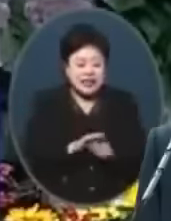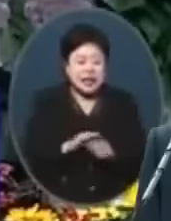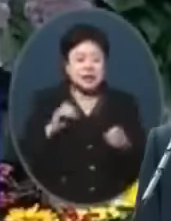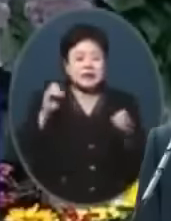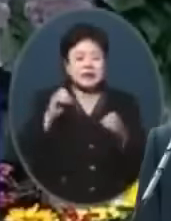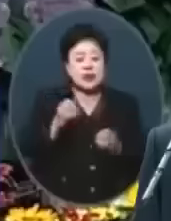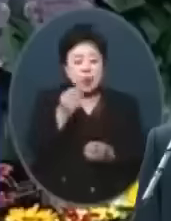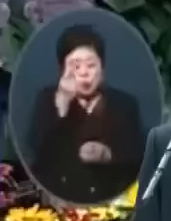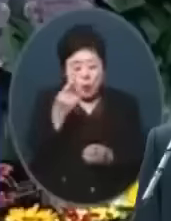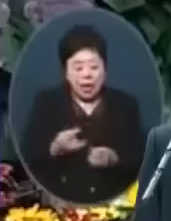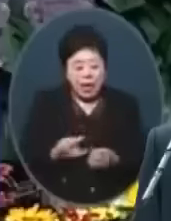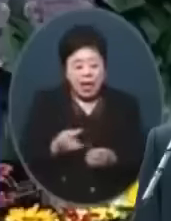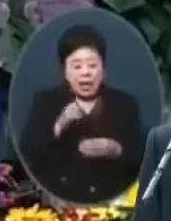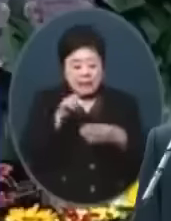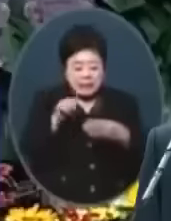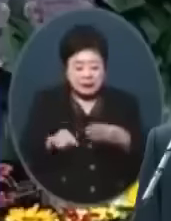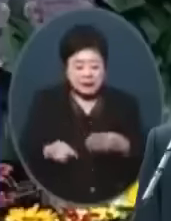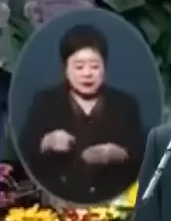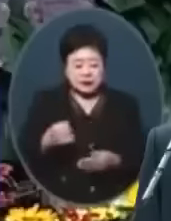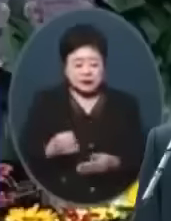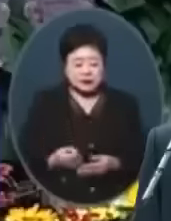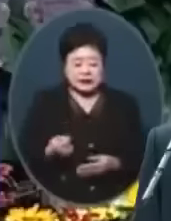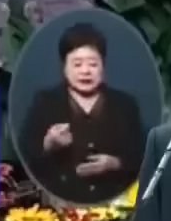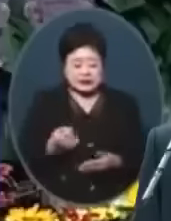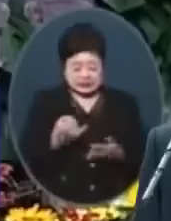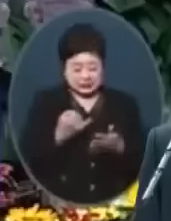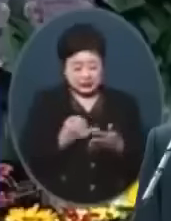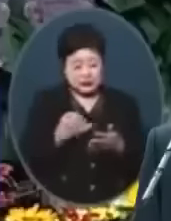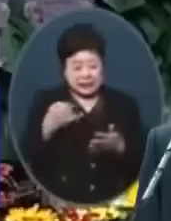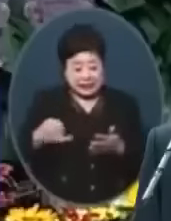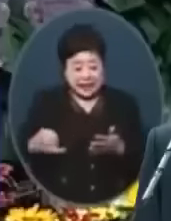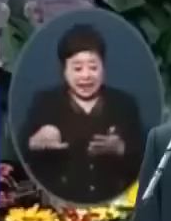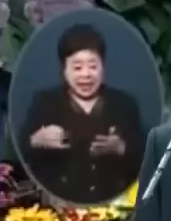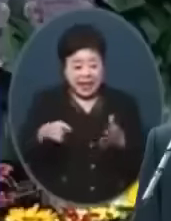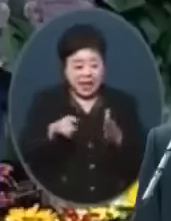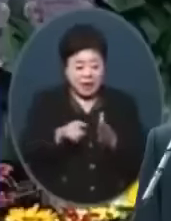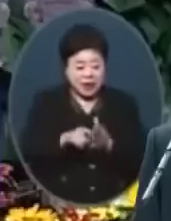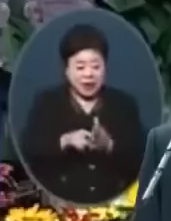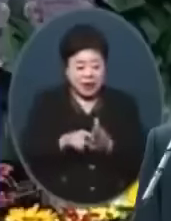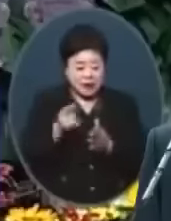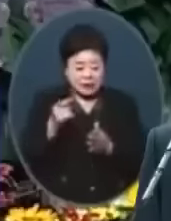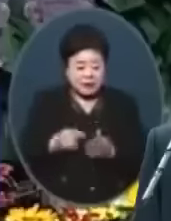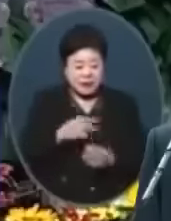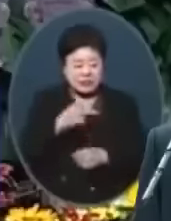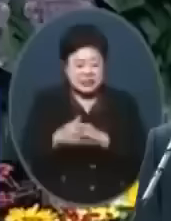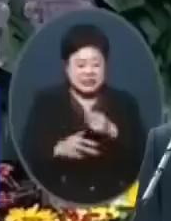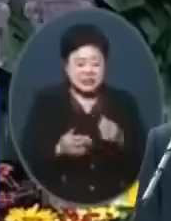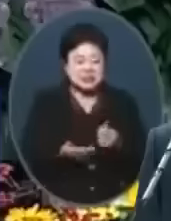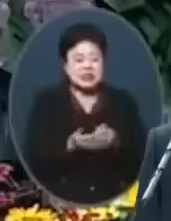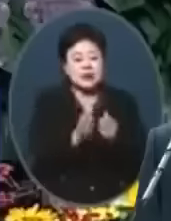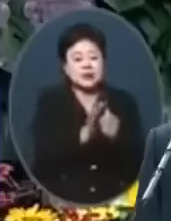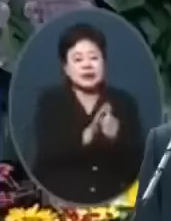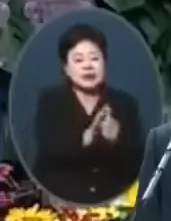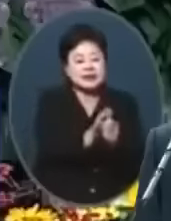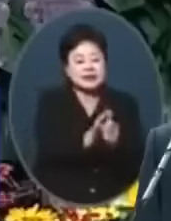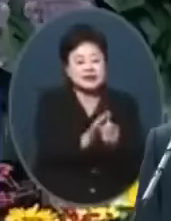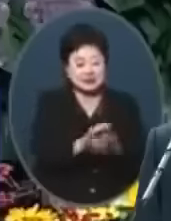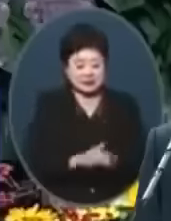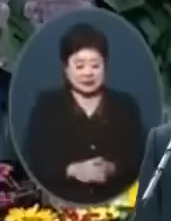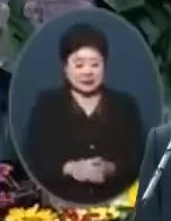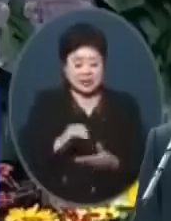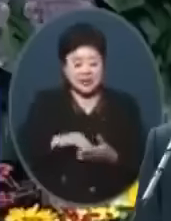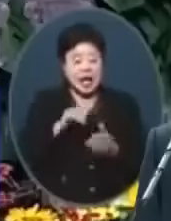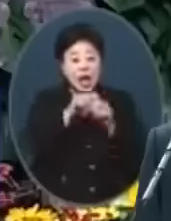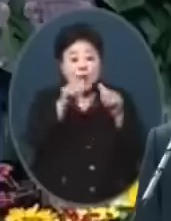내가 외삼촌의 작은 딸 라헬을 위하여 외삼촌에게 7년을 섬기리다.